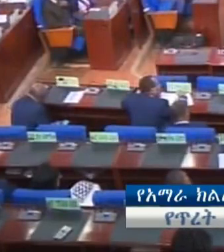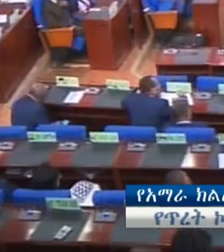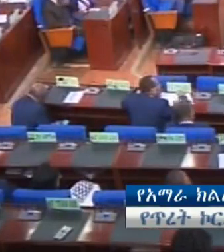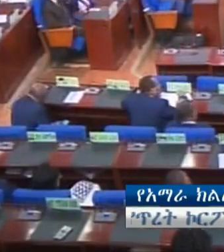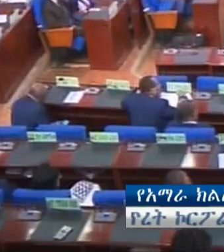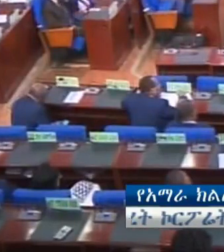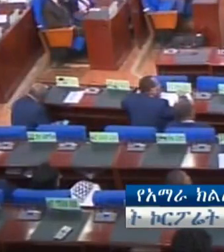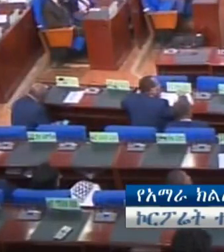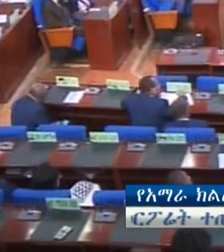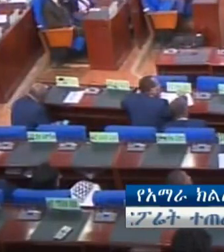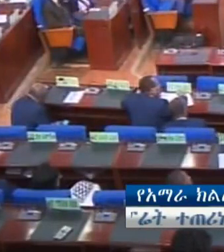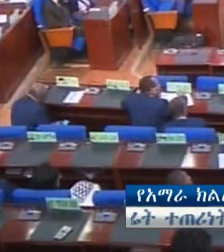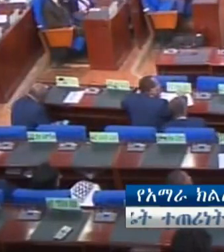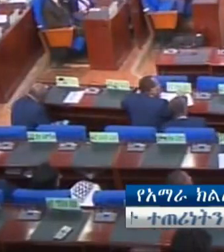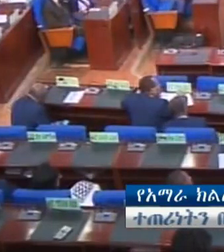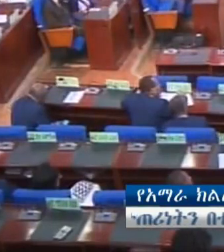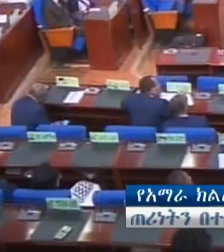እኔም